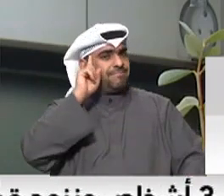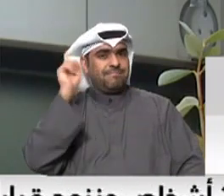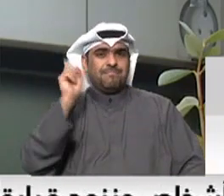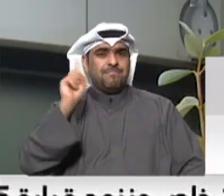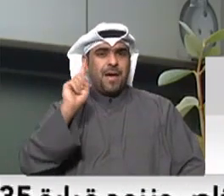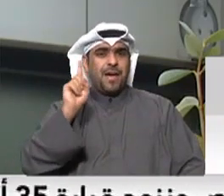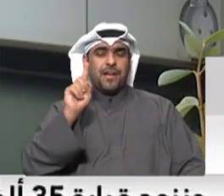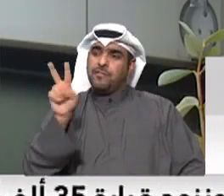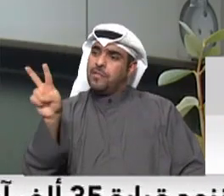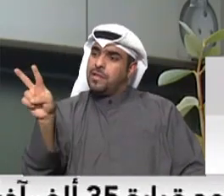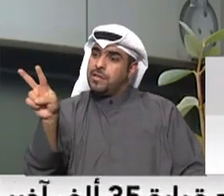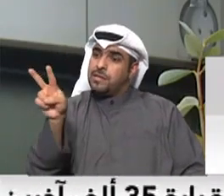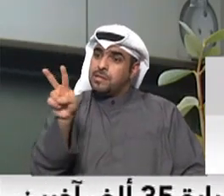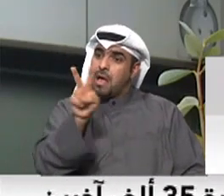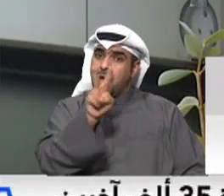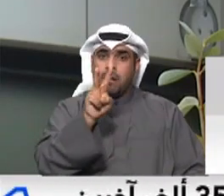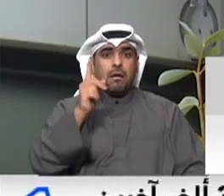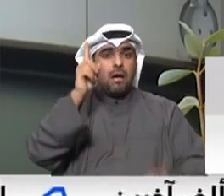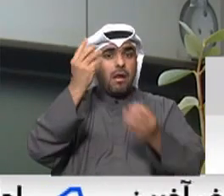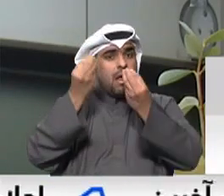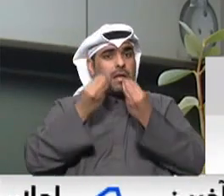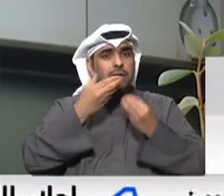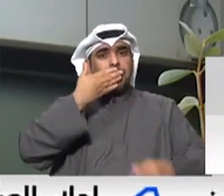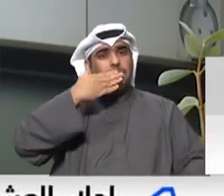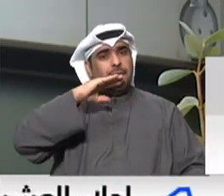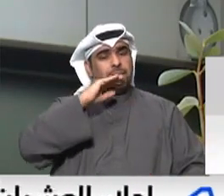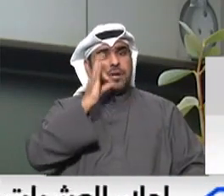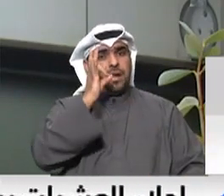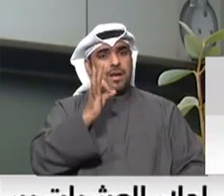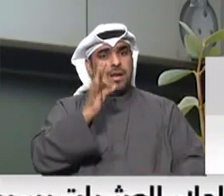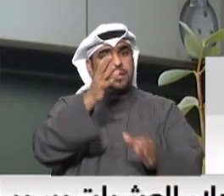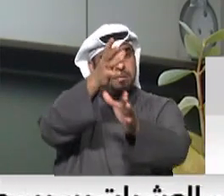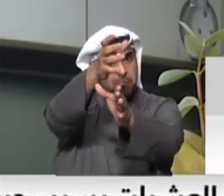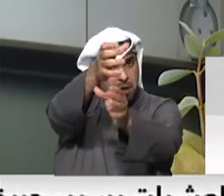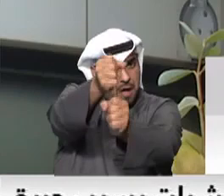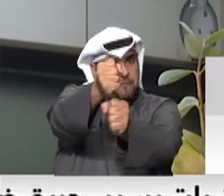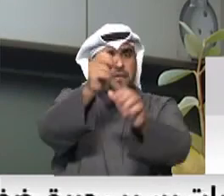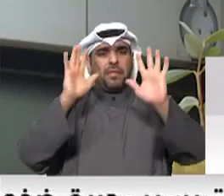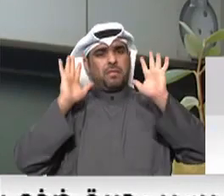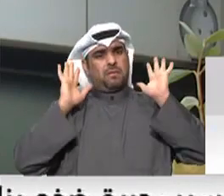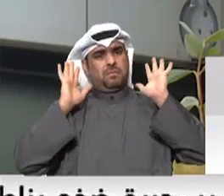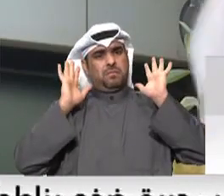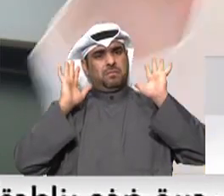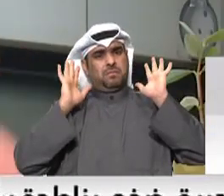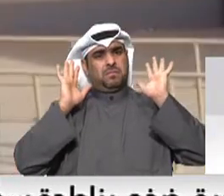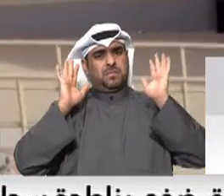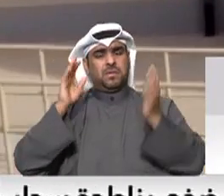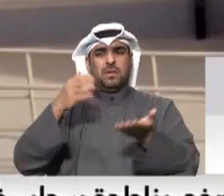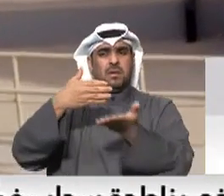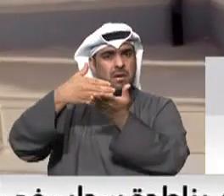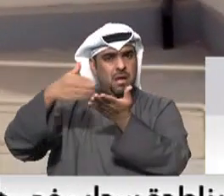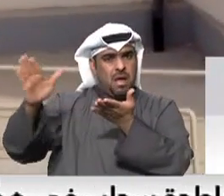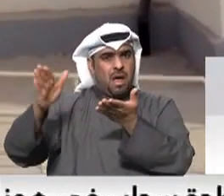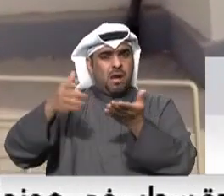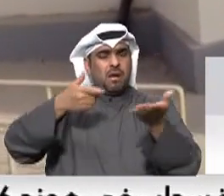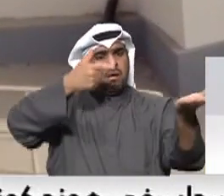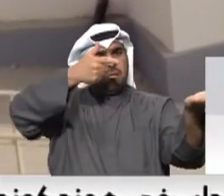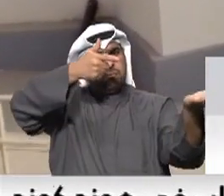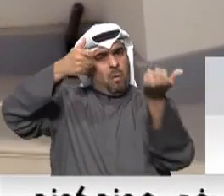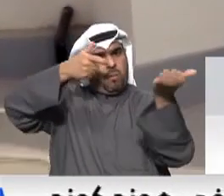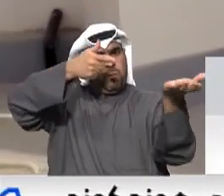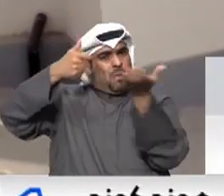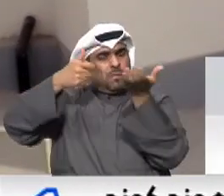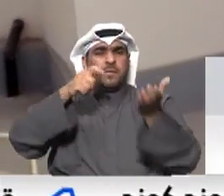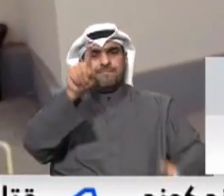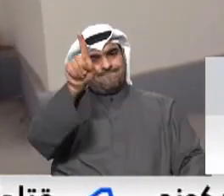الموجود في البيئه البريه وان احنا شلون نستغل هذا الشيء في ان احنا نعيد تاهيل البيئه عندنا مثل